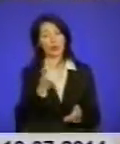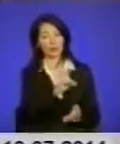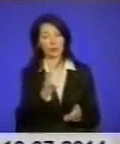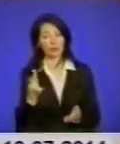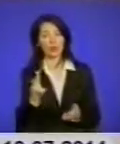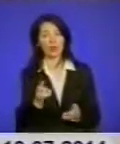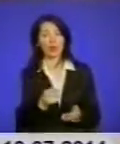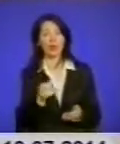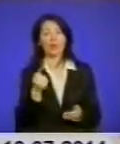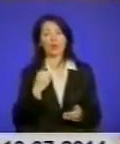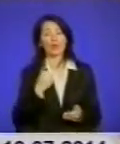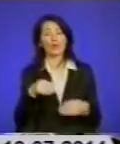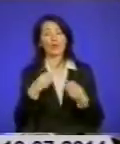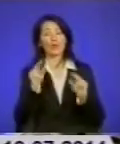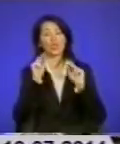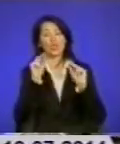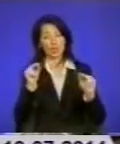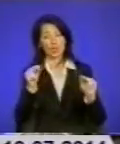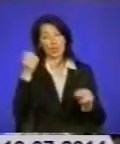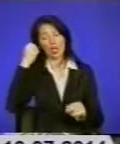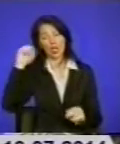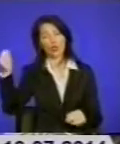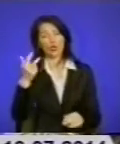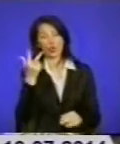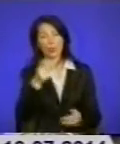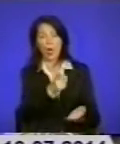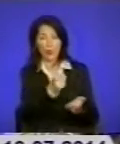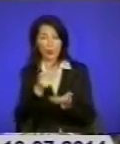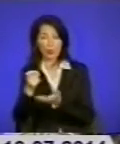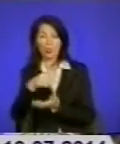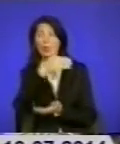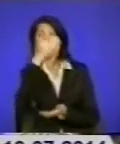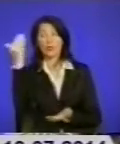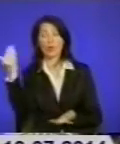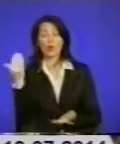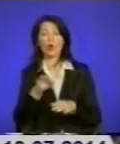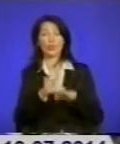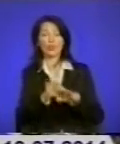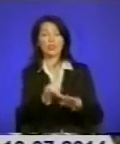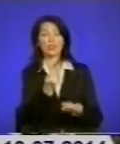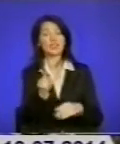трьома пострілами в небо. Його провожали з Тернополя додому в Заліщики.